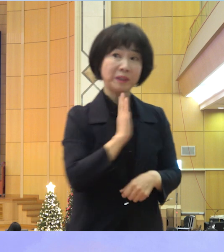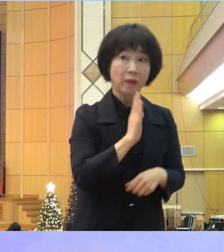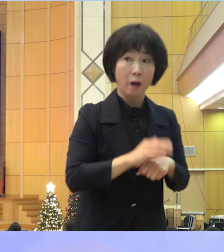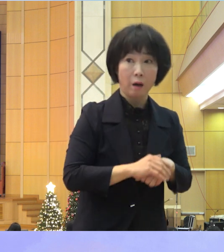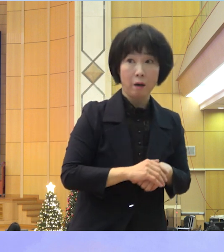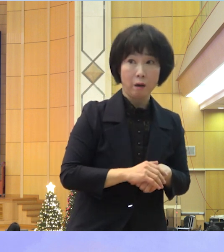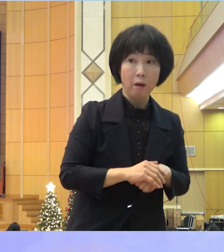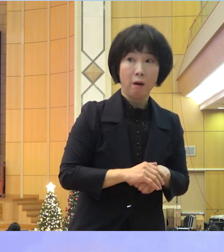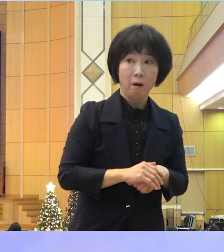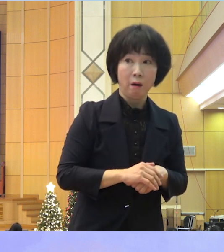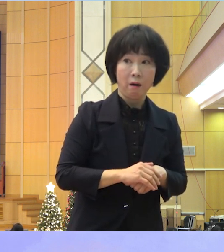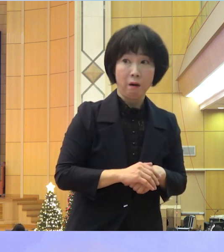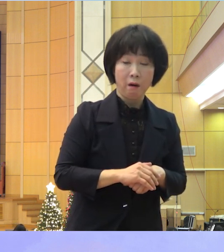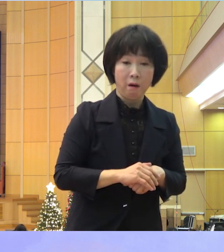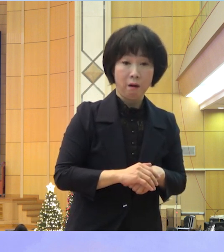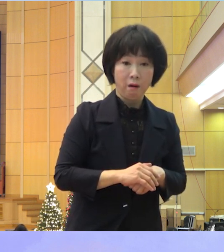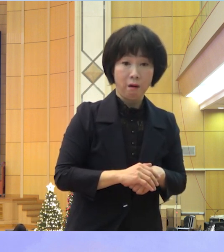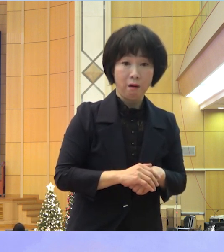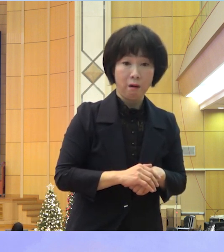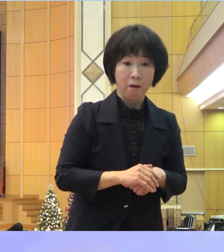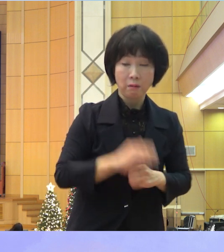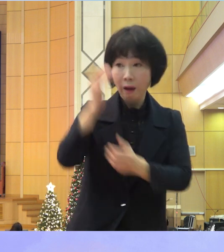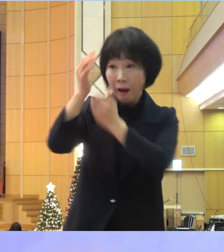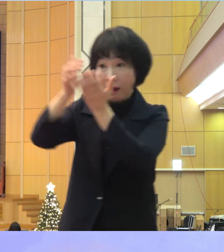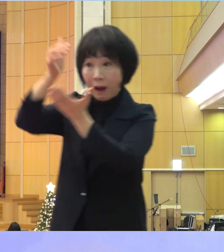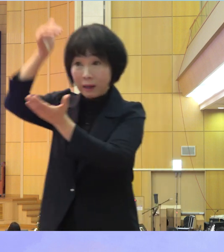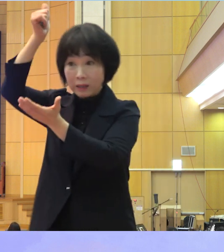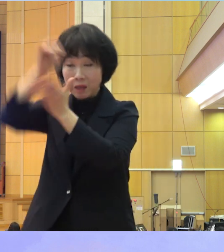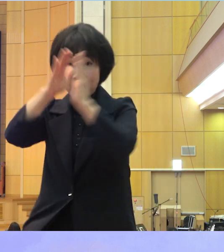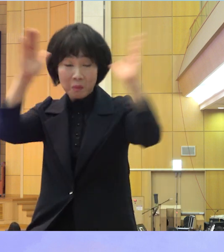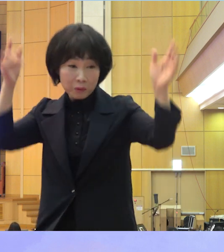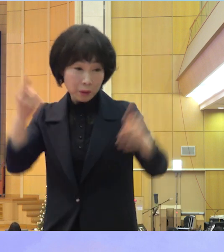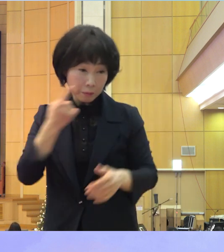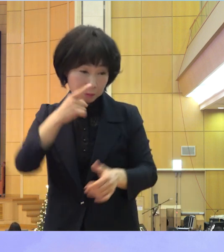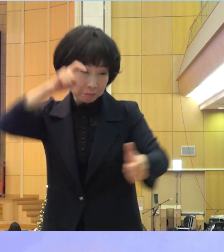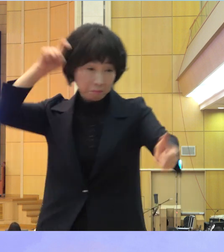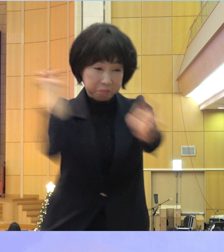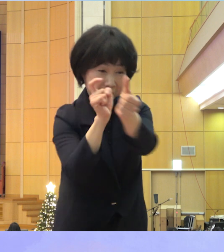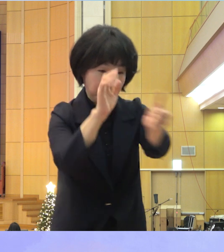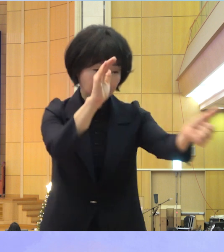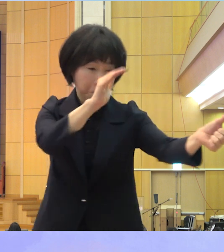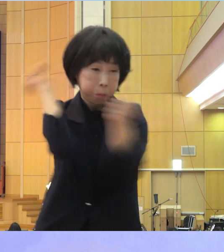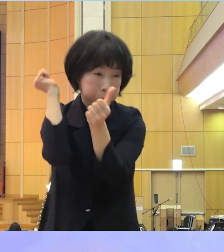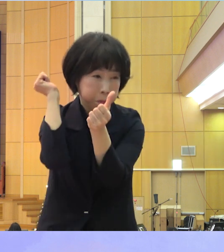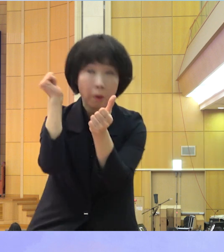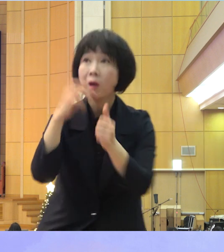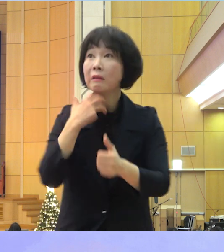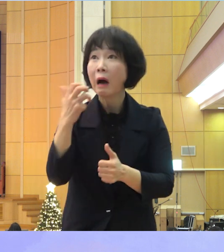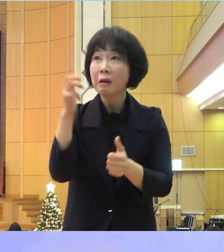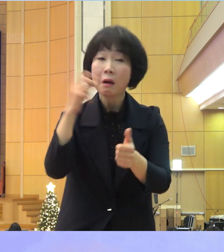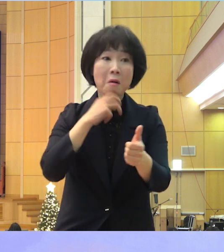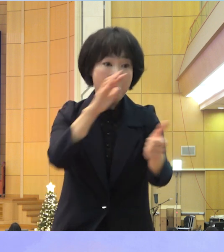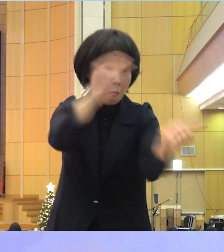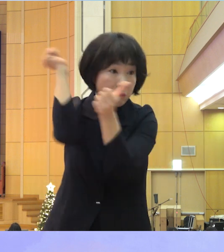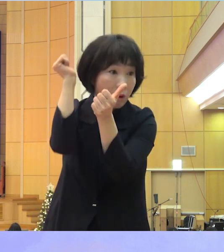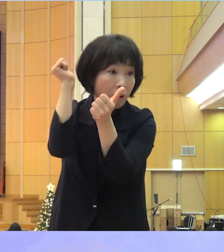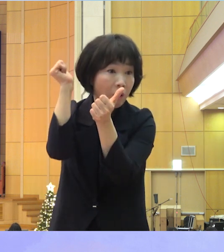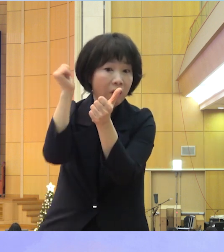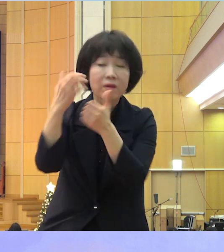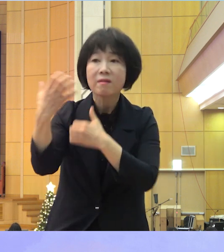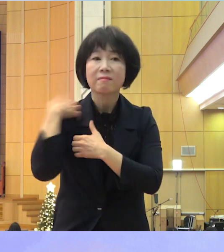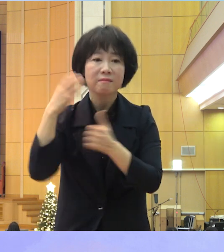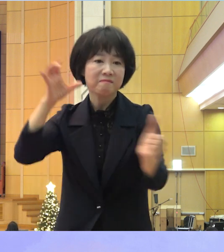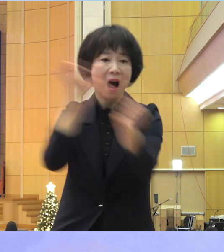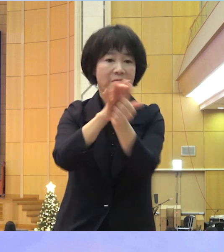신세인데 하나님이 똘끼나무 가운데 부르셔서 부름받은 자가 되어가지고 80세에 죽어야 될